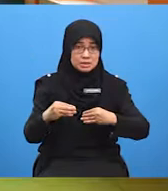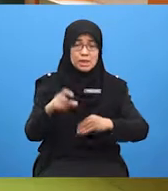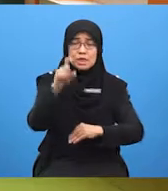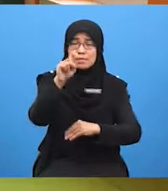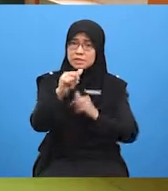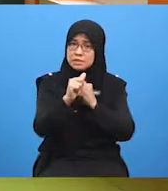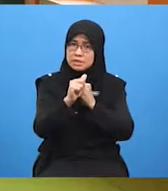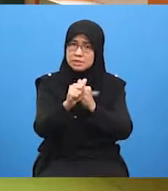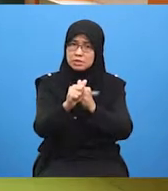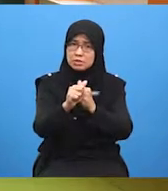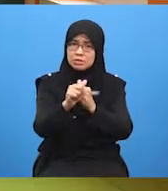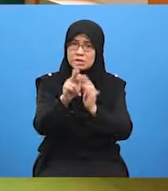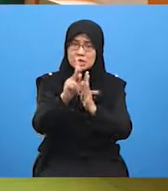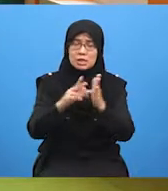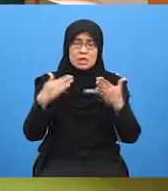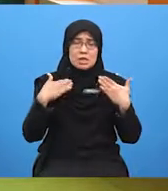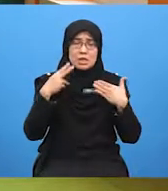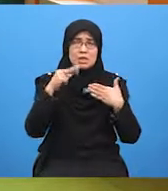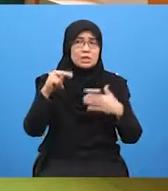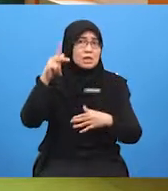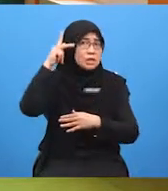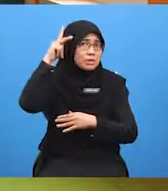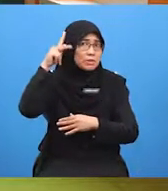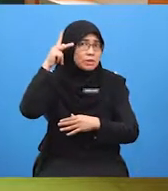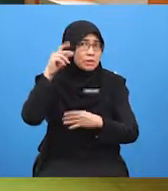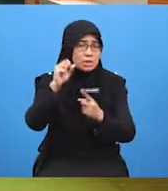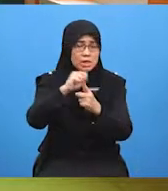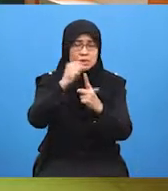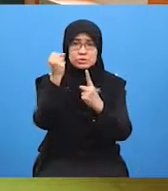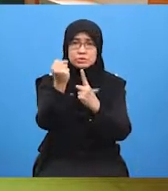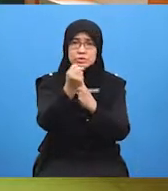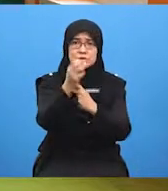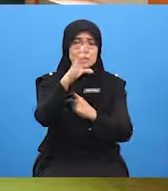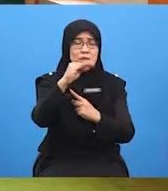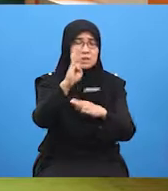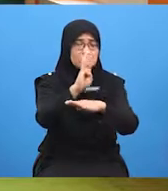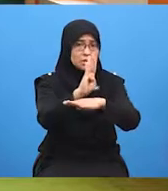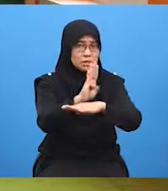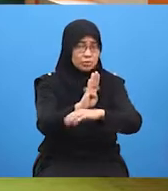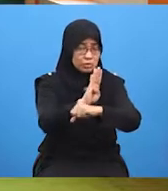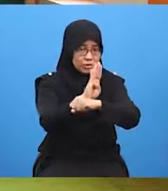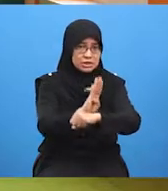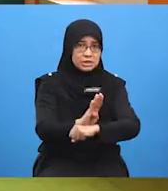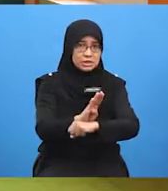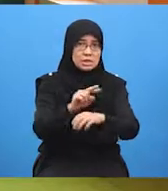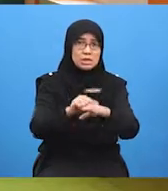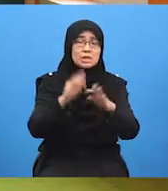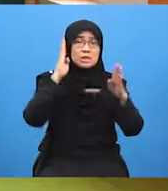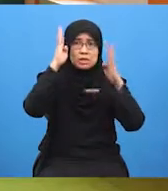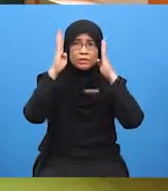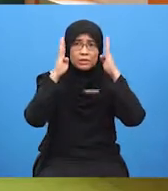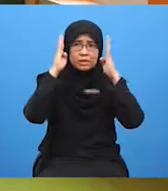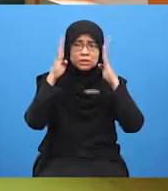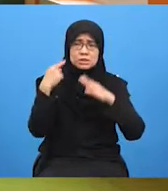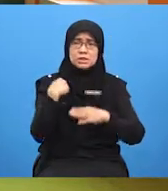politik, sosial dan kebudayaan di sesuatu tempat. Di Malaysia, kita dapat lihat